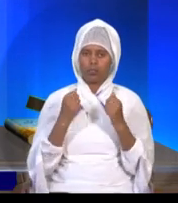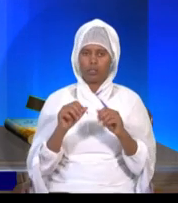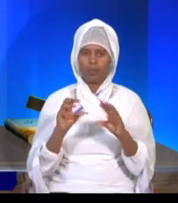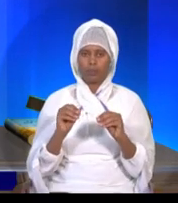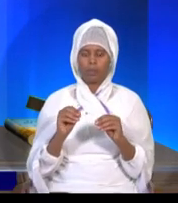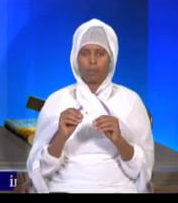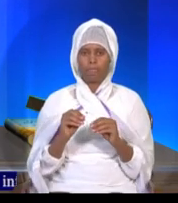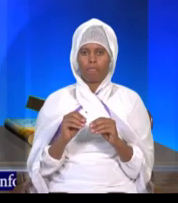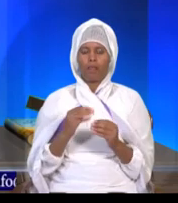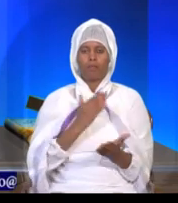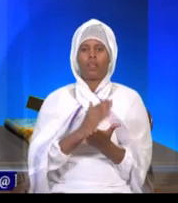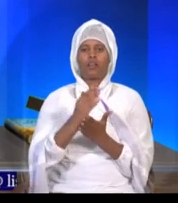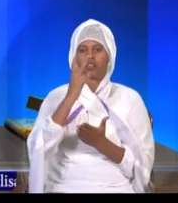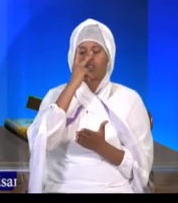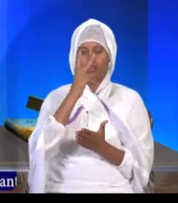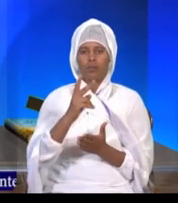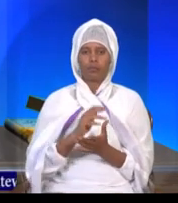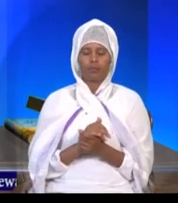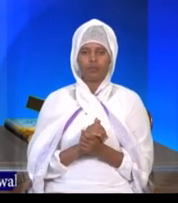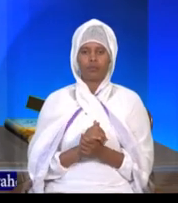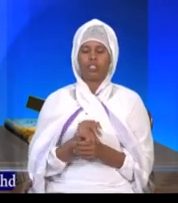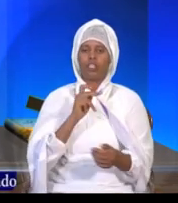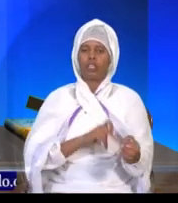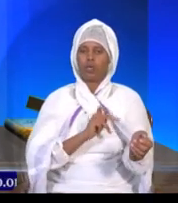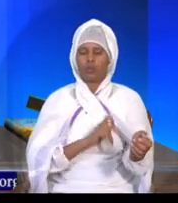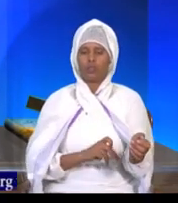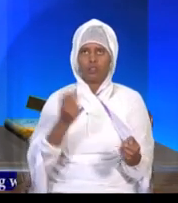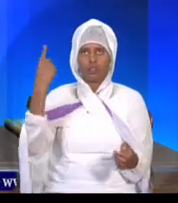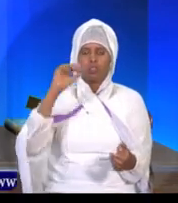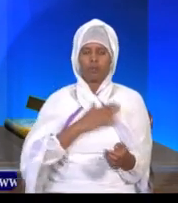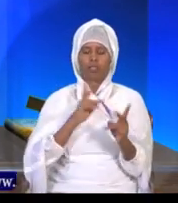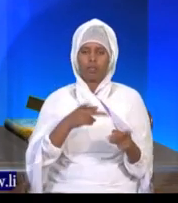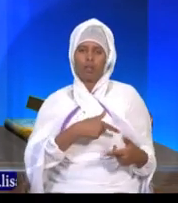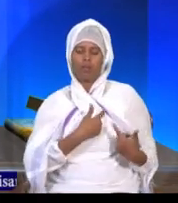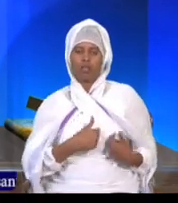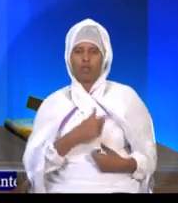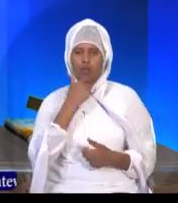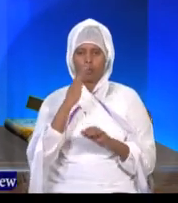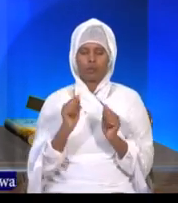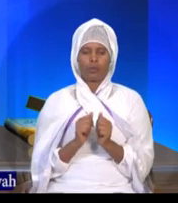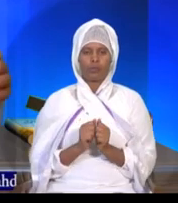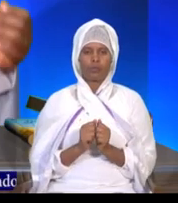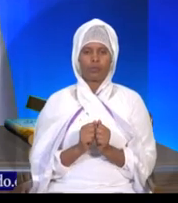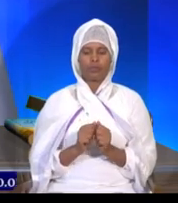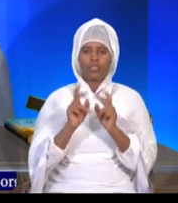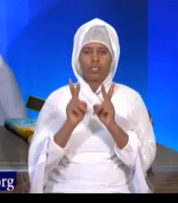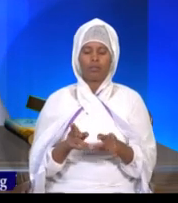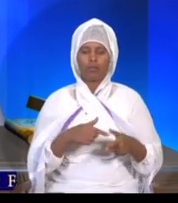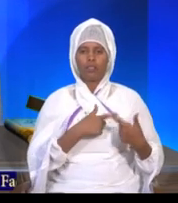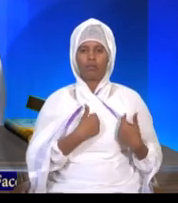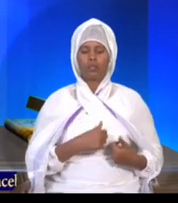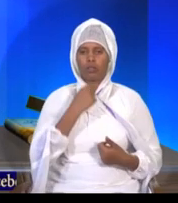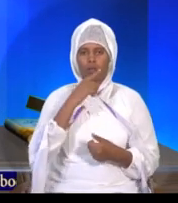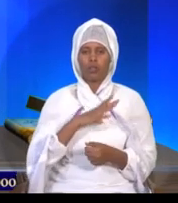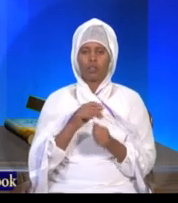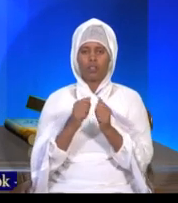ኣይሰማዓና ኣብዚ ብታሪክ ክንርድኦ ዳዊት እግዚኣብሔር ከም ልበይ ኢልዎ ከም